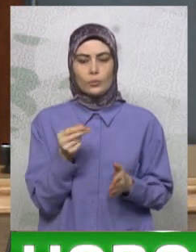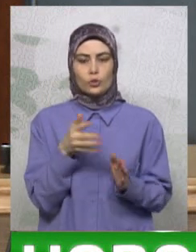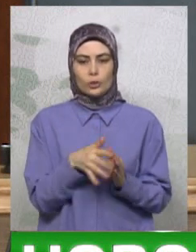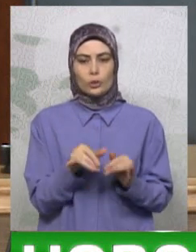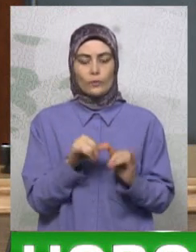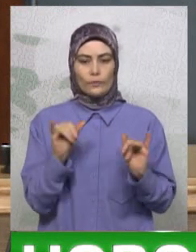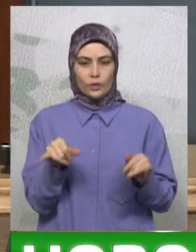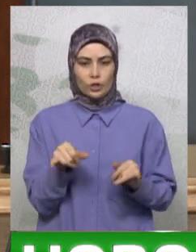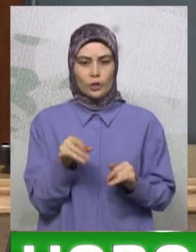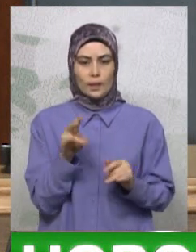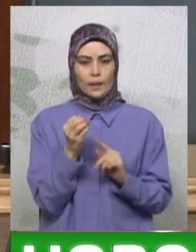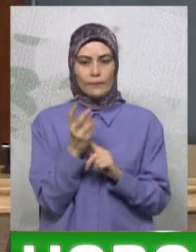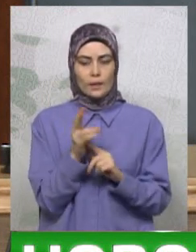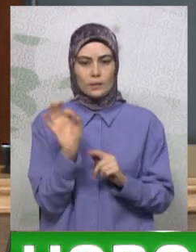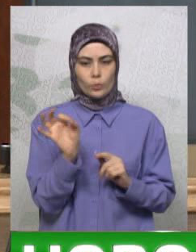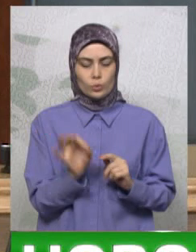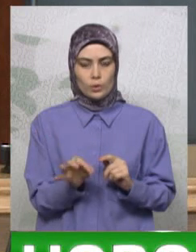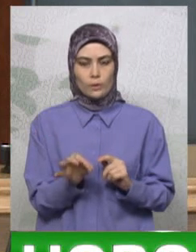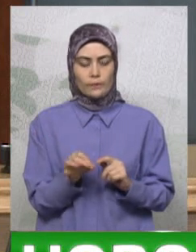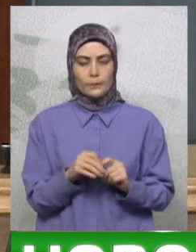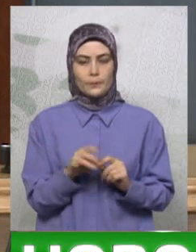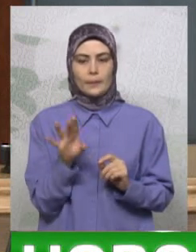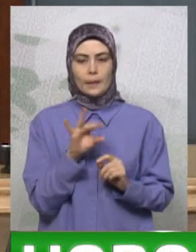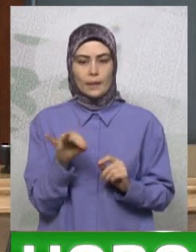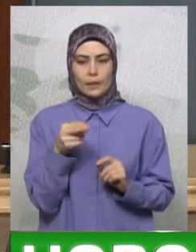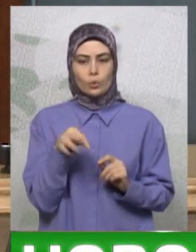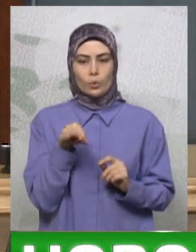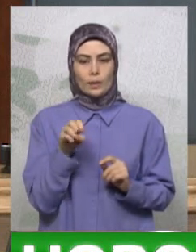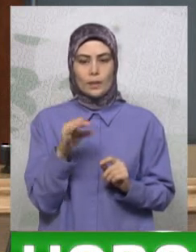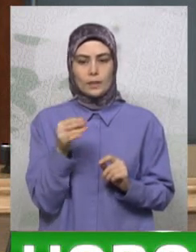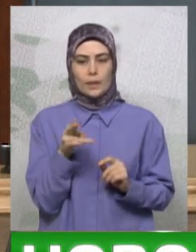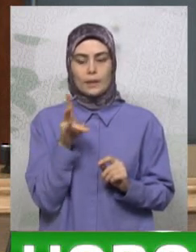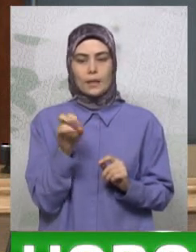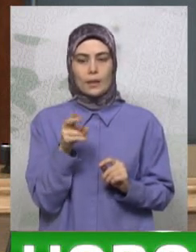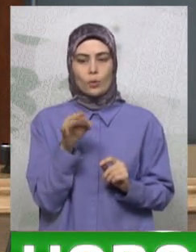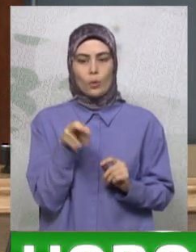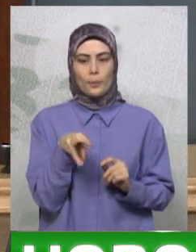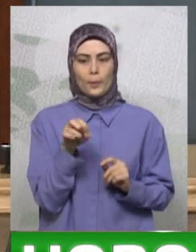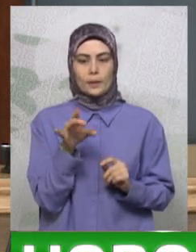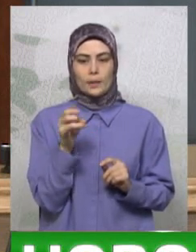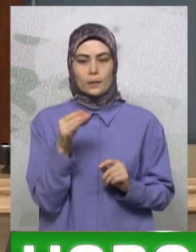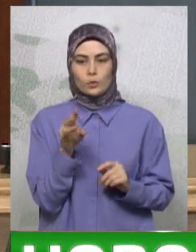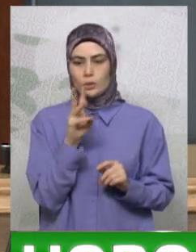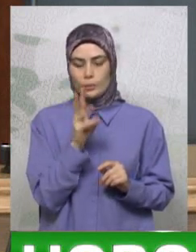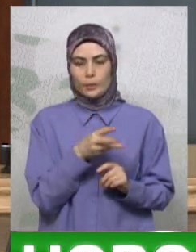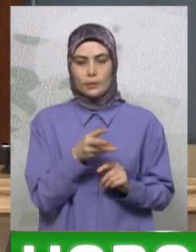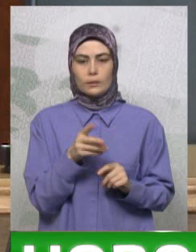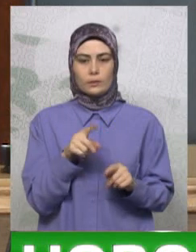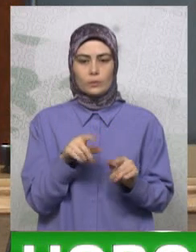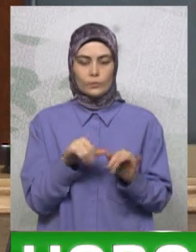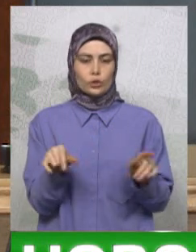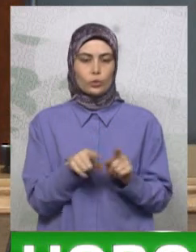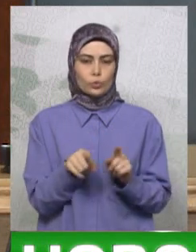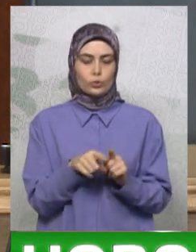увеличена на 12%. И дотация на компенсацию затрат по заработной плате